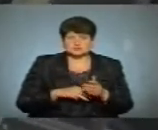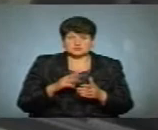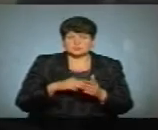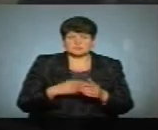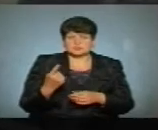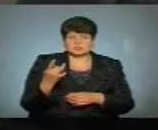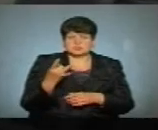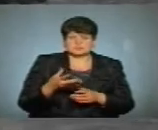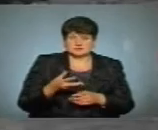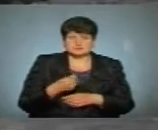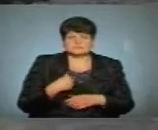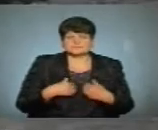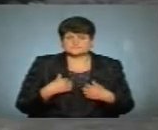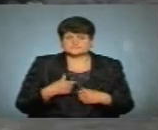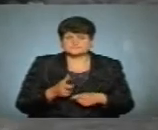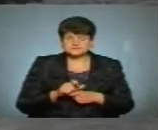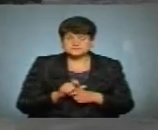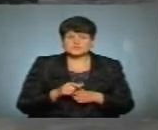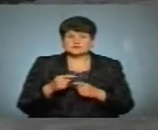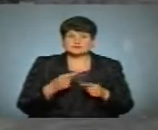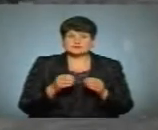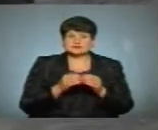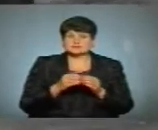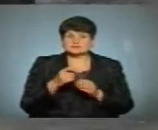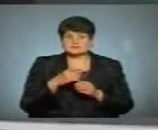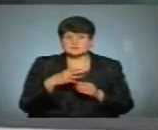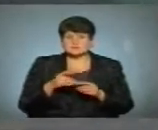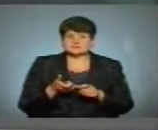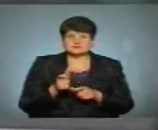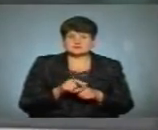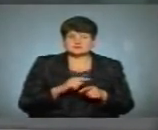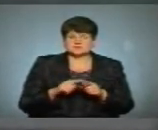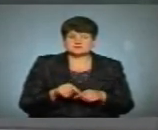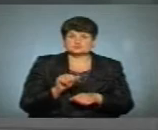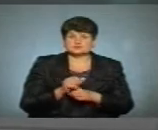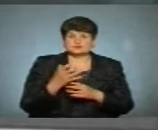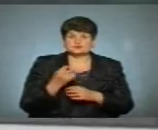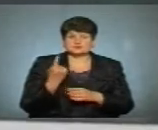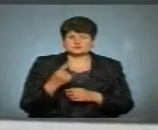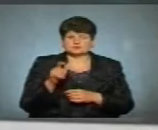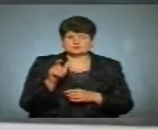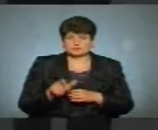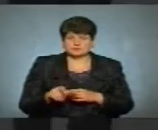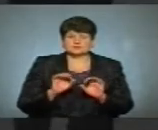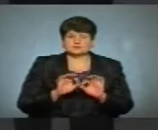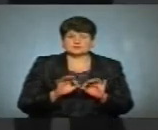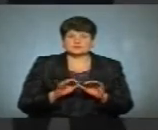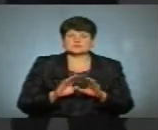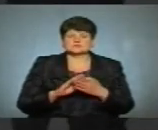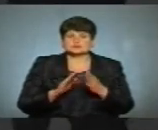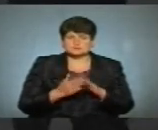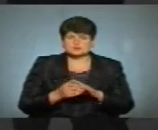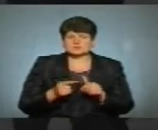вперше. Я спішив. Через 10 хвилин за перевищення швидкості зупинили ще одного водія. Він коментувати ситуацію та називати